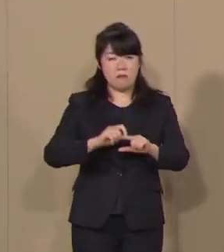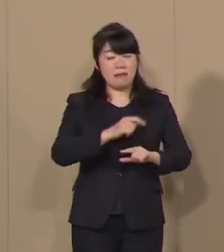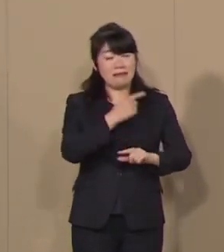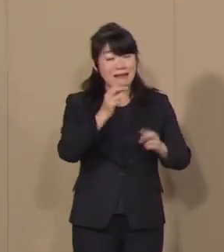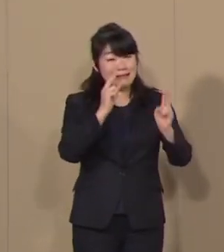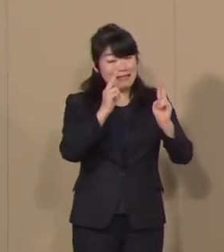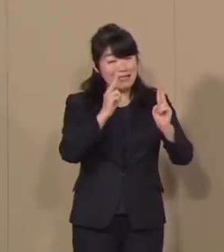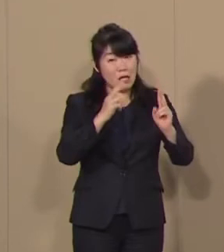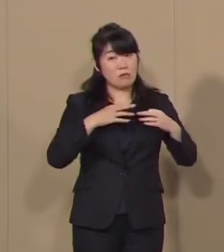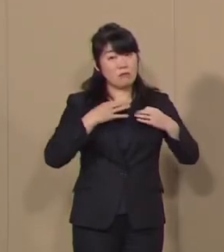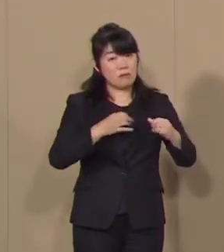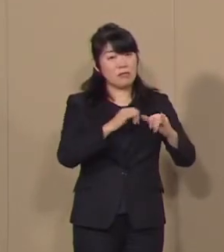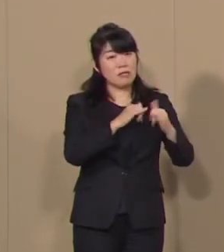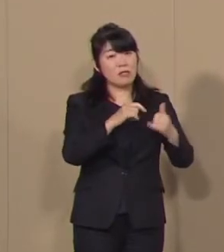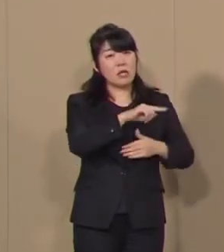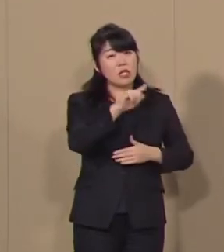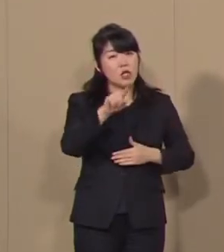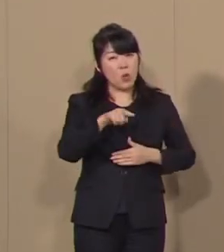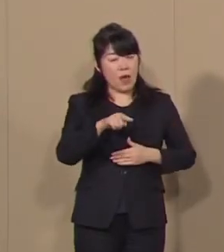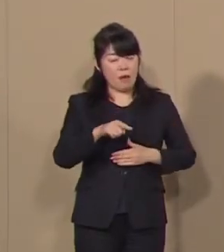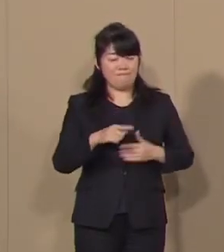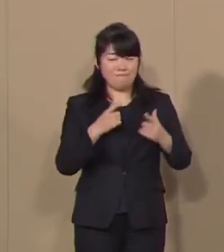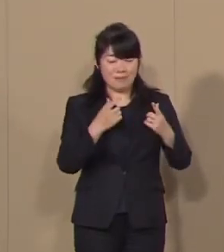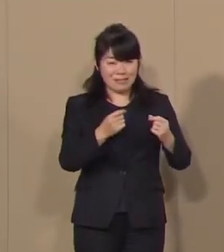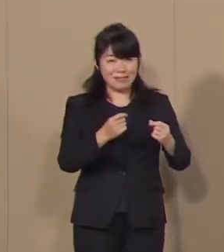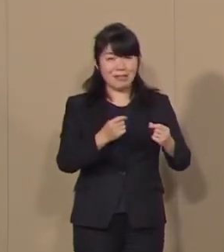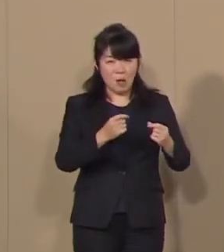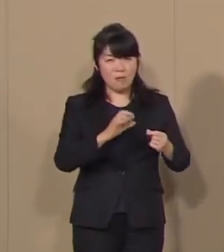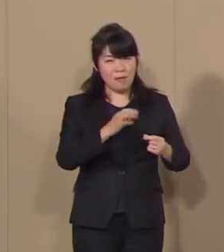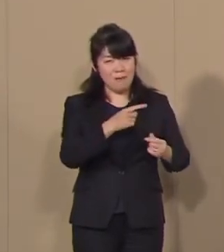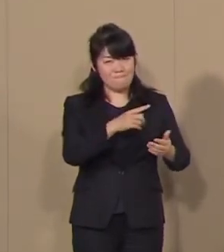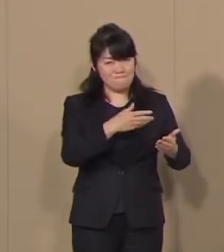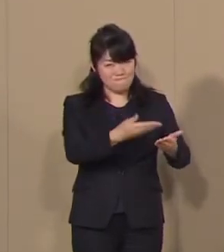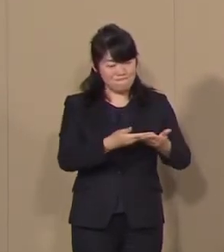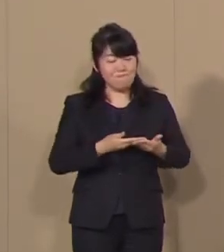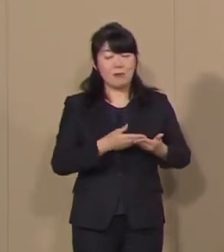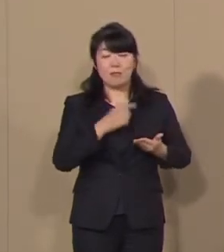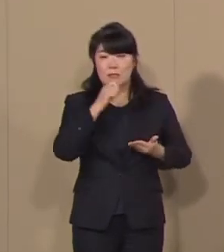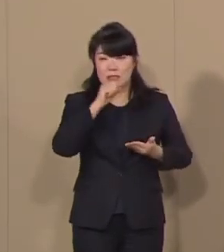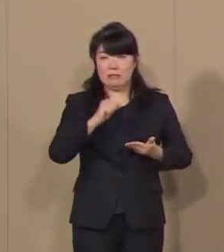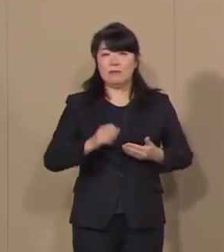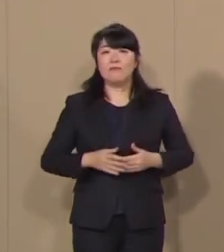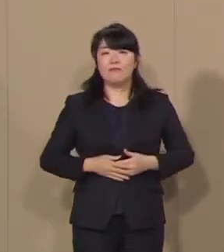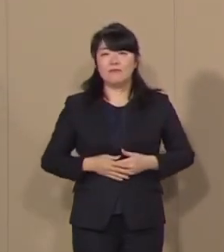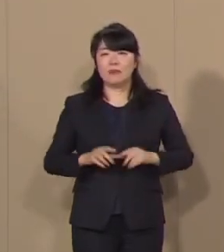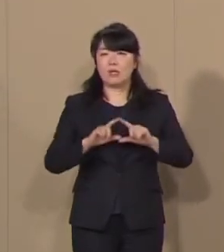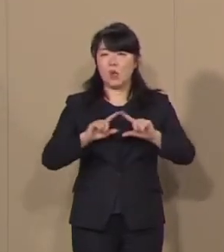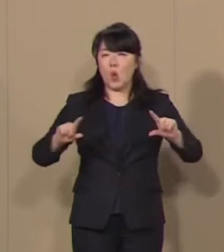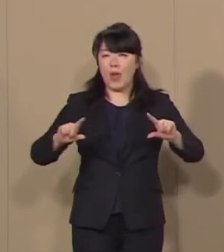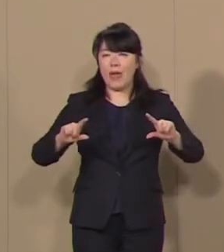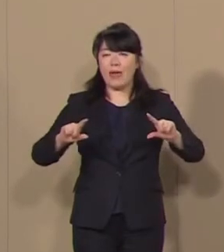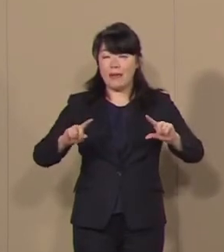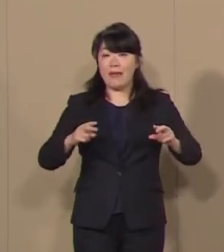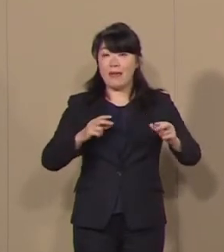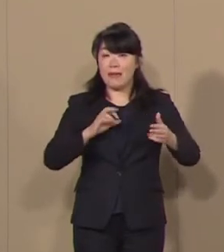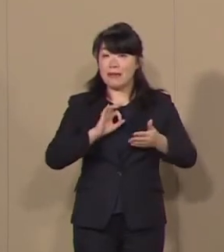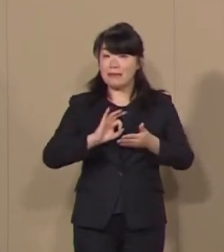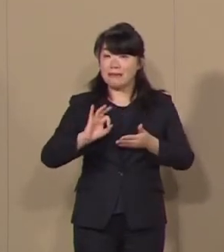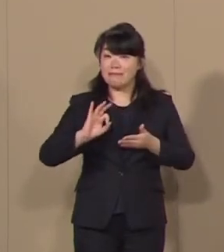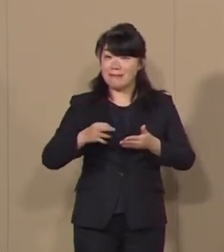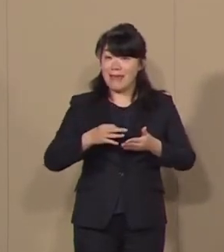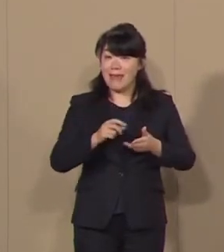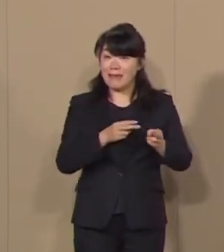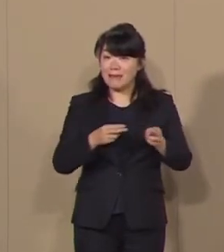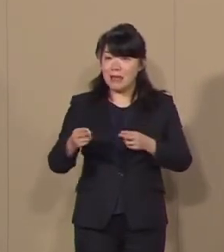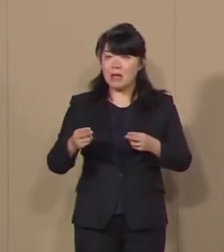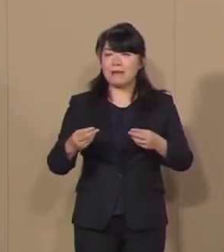応分の負担をしてもらおうではありませんかそのとおりです公平な税制の実現は何とし